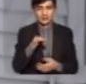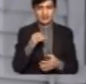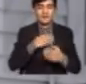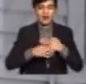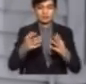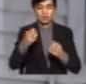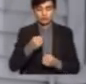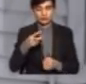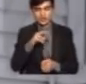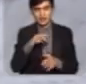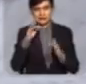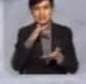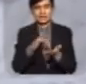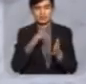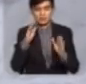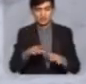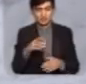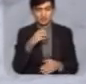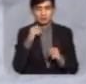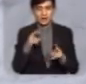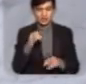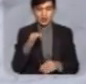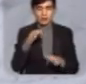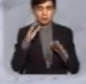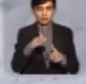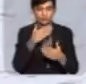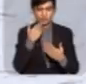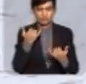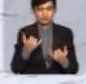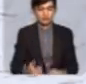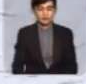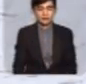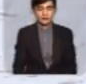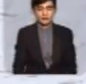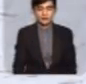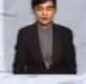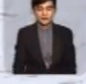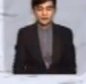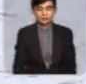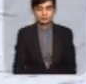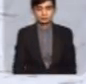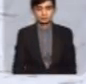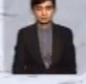центре ресоциализации а местом сейчас нет и наша по елена дасава alexey krasnov информбюро кустанай